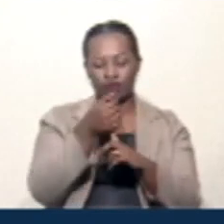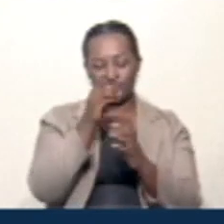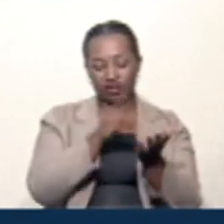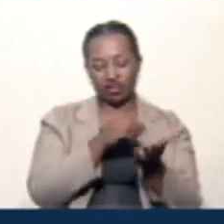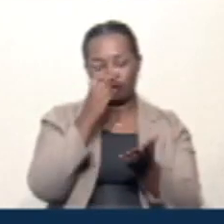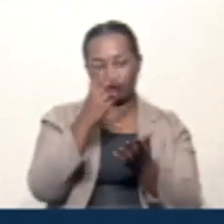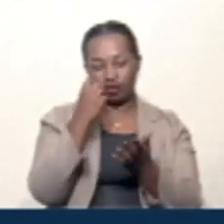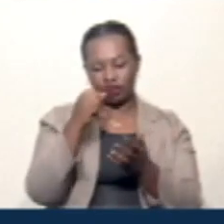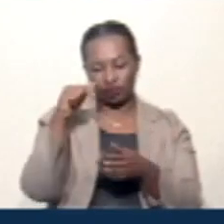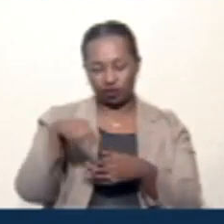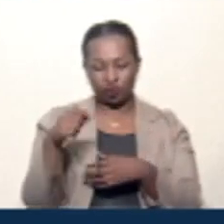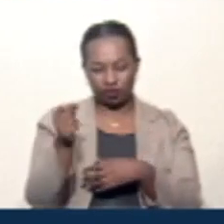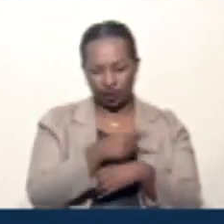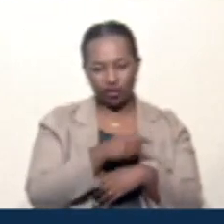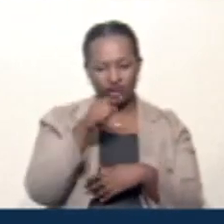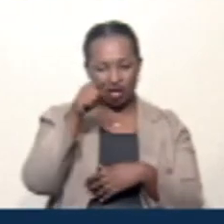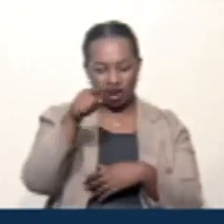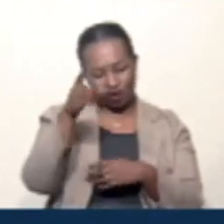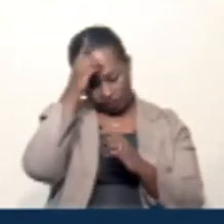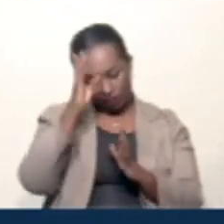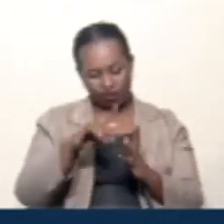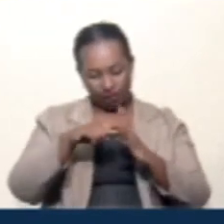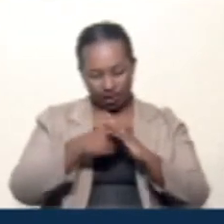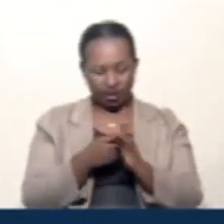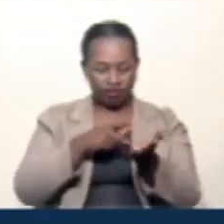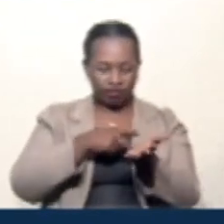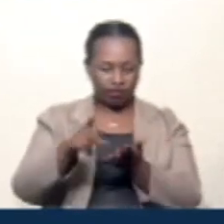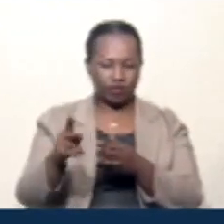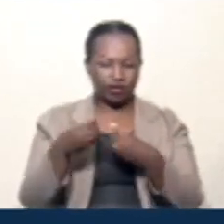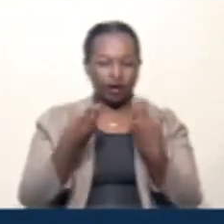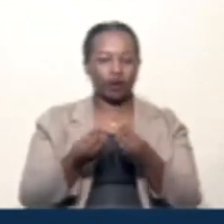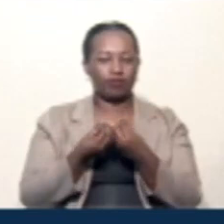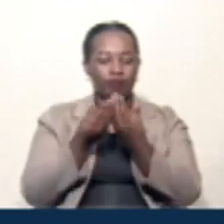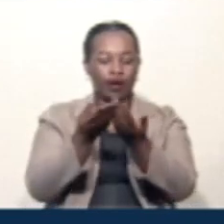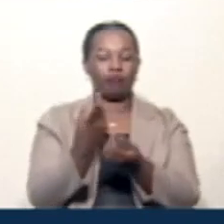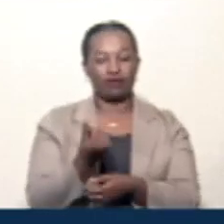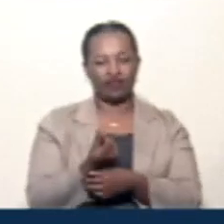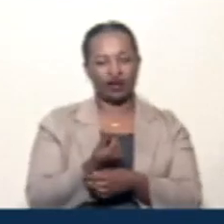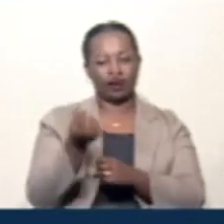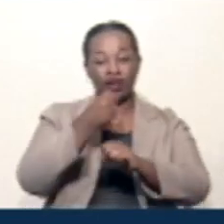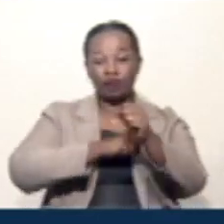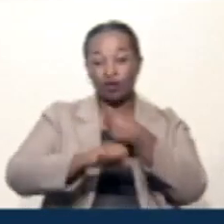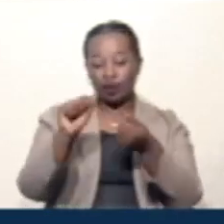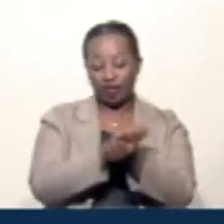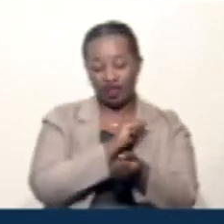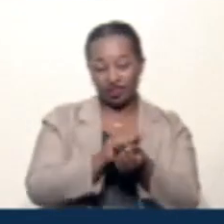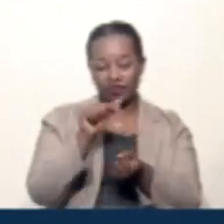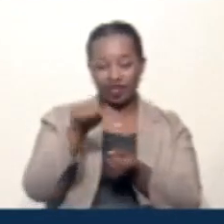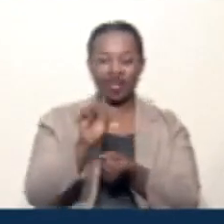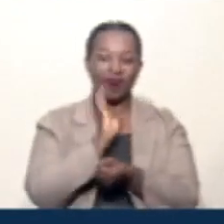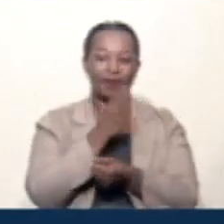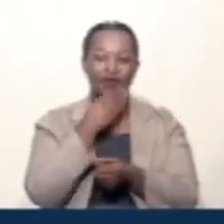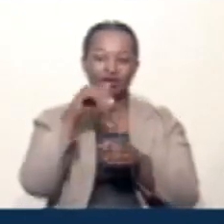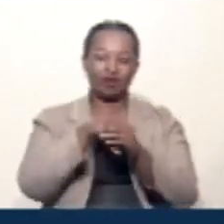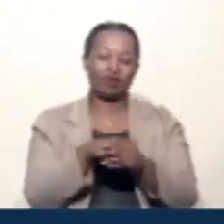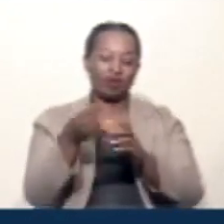z'uku kwezi, ari nabwo abaturage bazahita batangira kwishyurwa cyangwa se guhabwa impuzamarinazi. Ibikorwa byangijwe n'aya mazi birimo iby'abantu